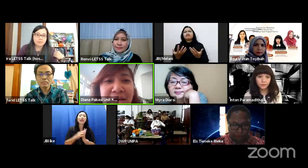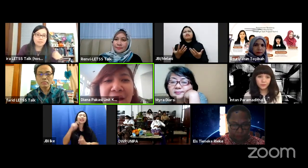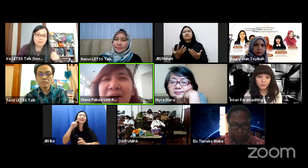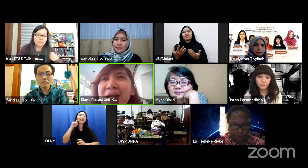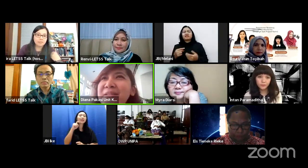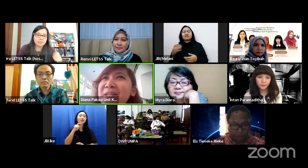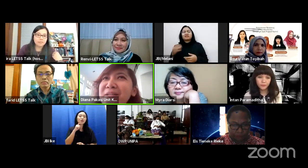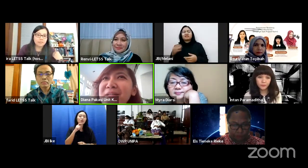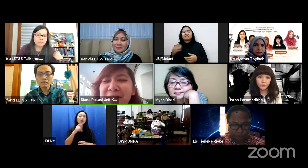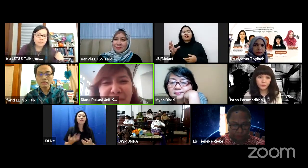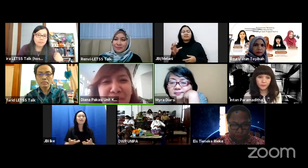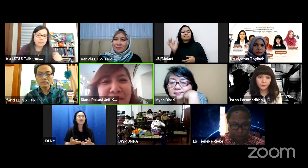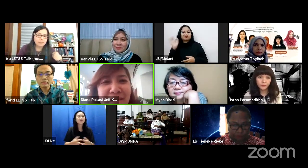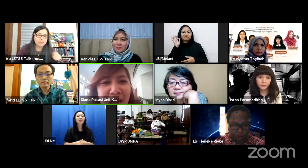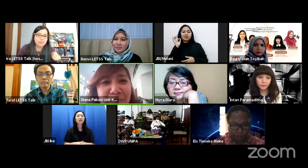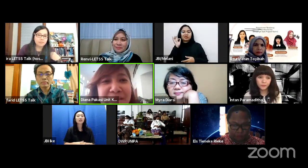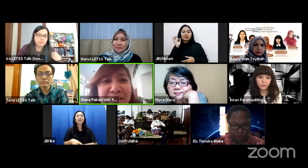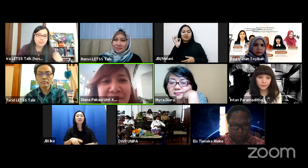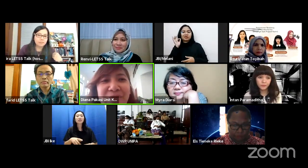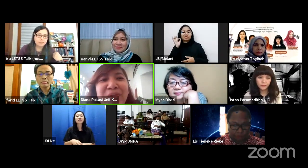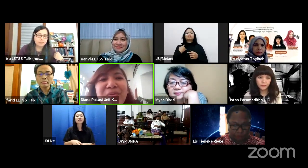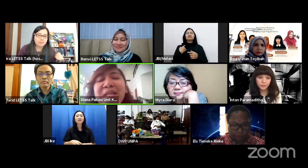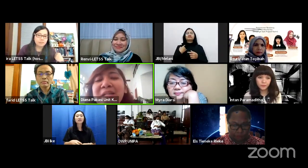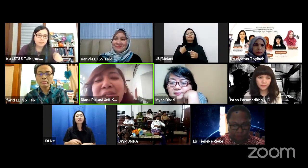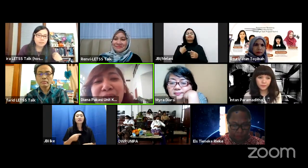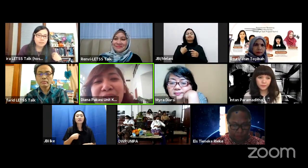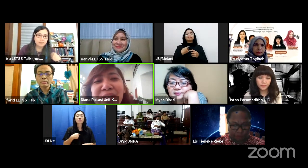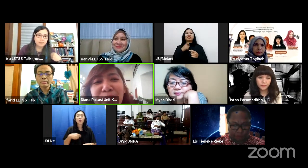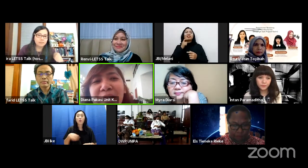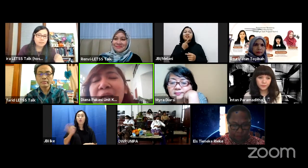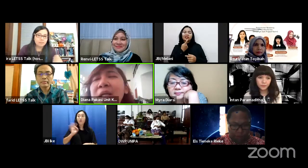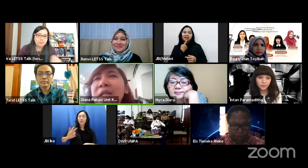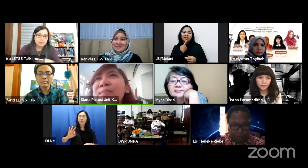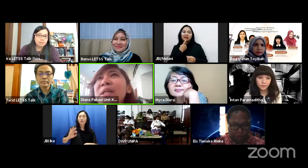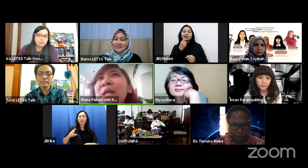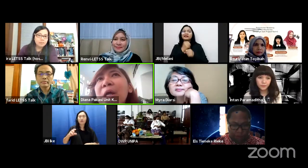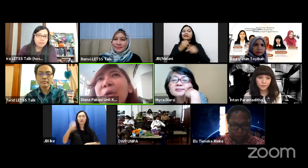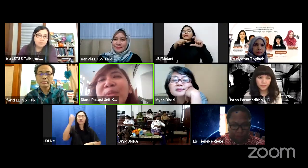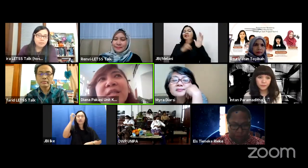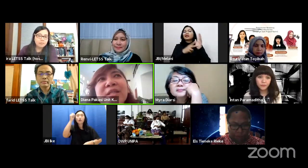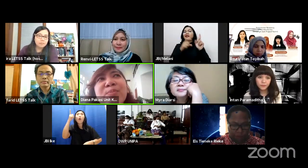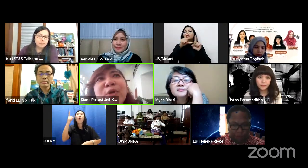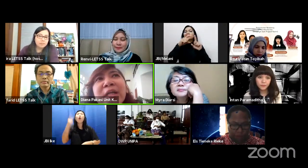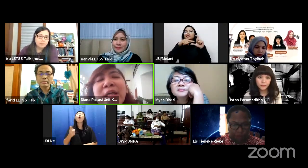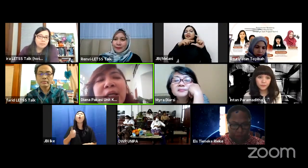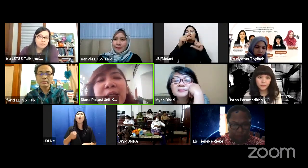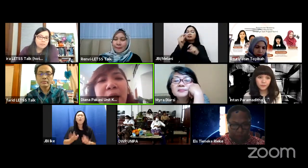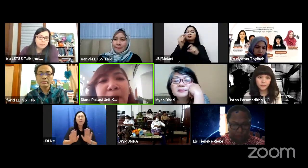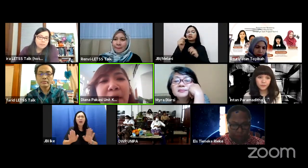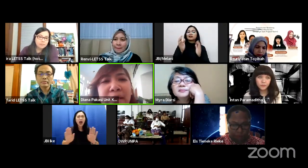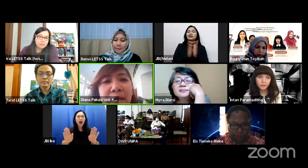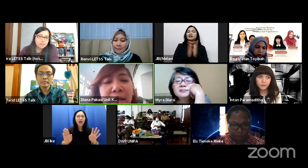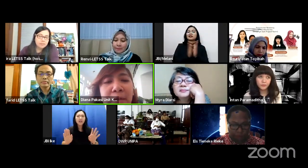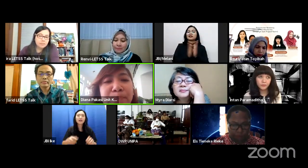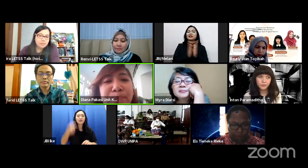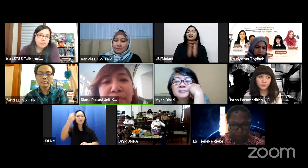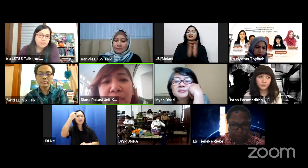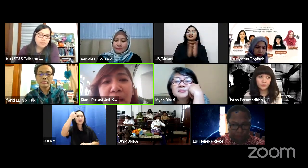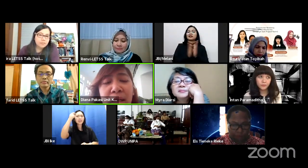nih ternyata ya, gender dan seksualitas apa sih itu gitu. Nah, dari situ sih sebenarnya kalau bisa disimpulkan ya